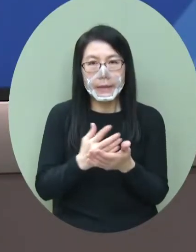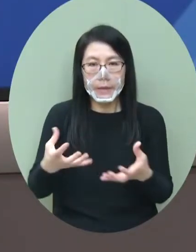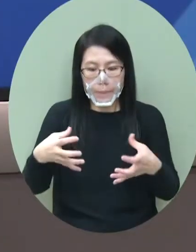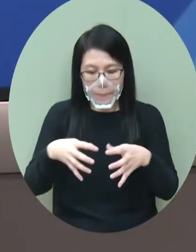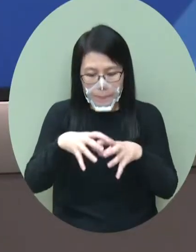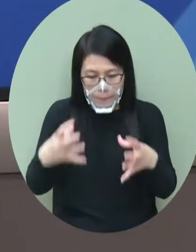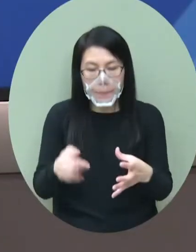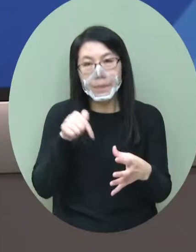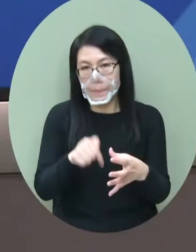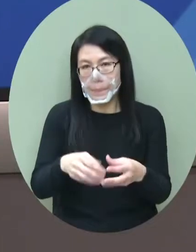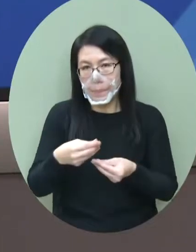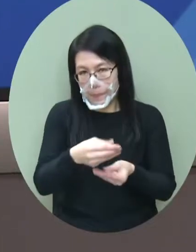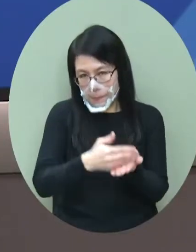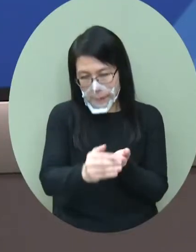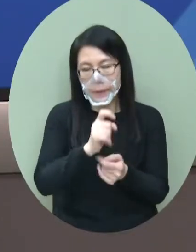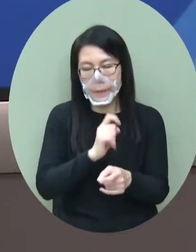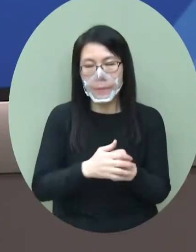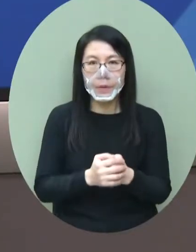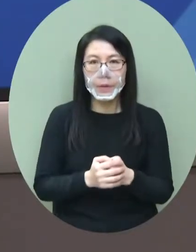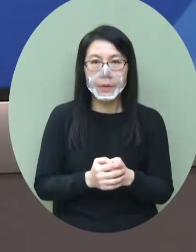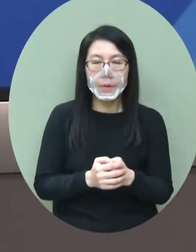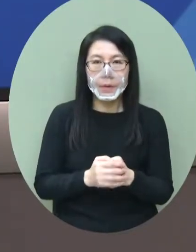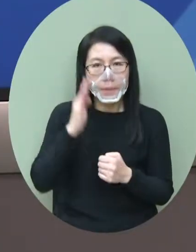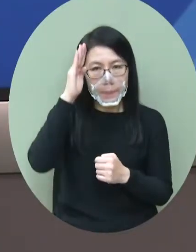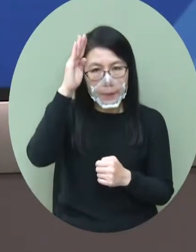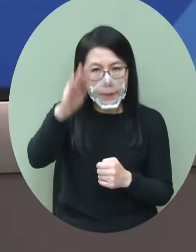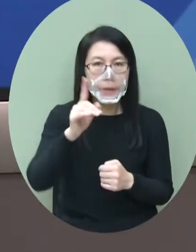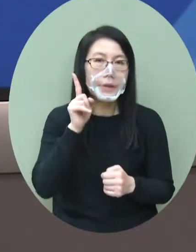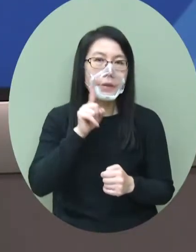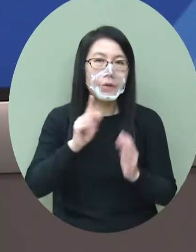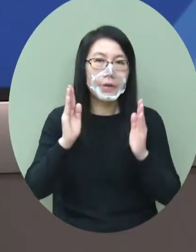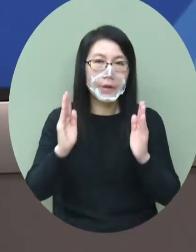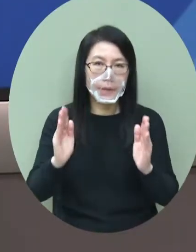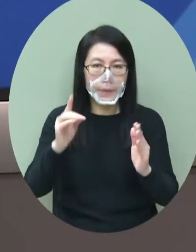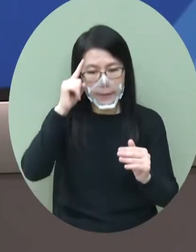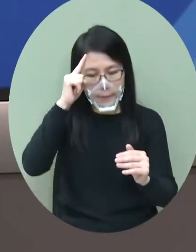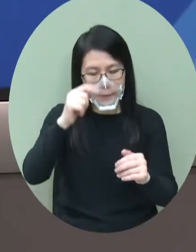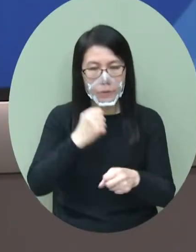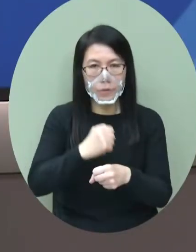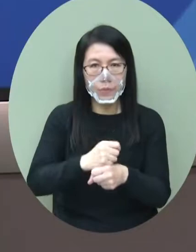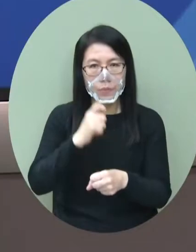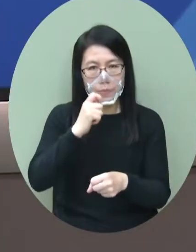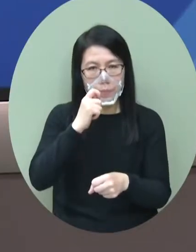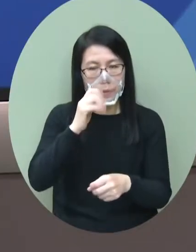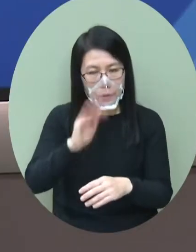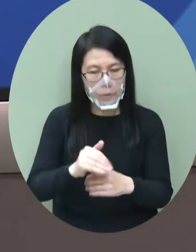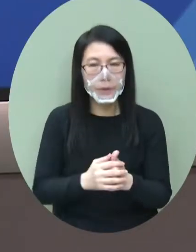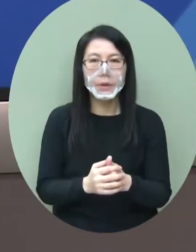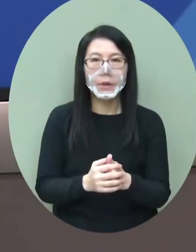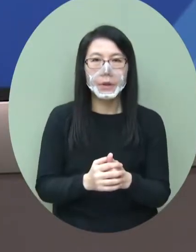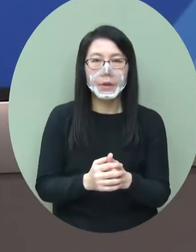就是他们会收到快测包。让他们在未来的一个星期之内呢，可以每天都进行测